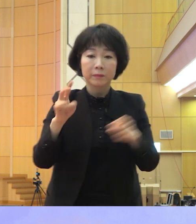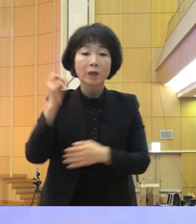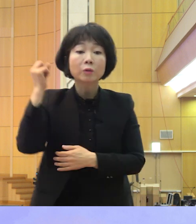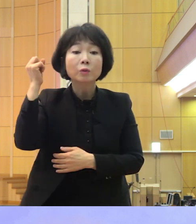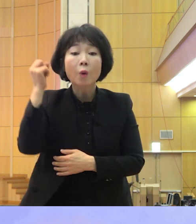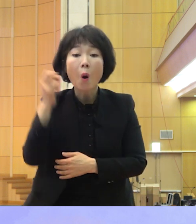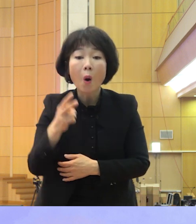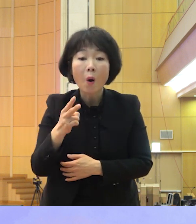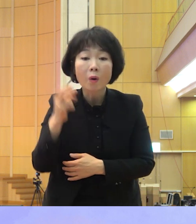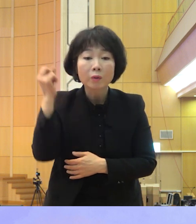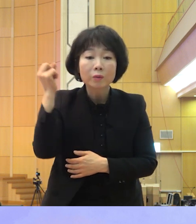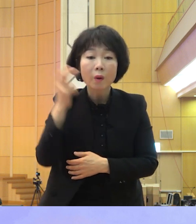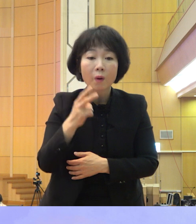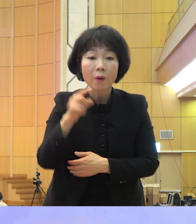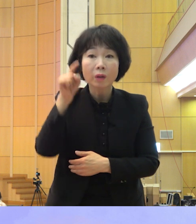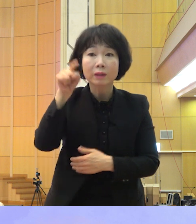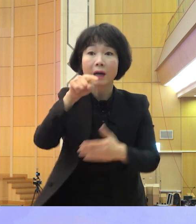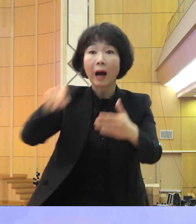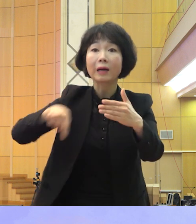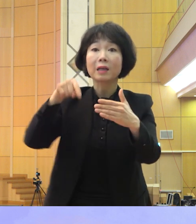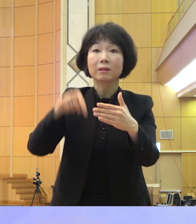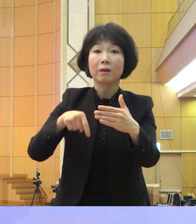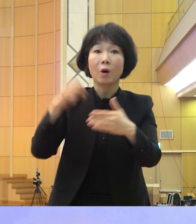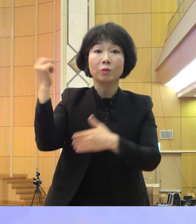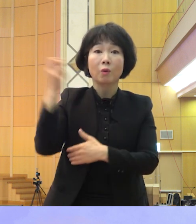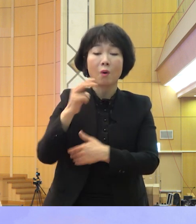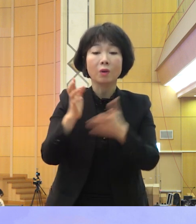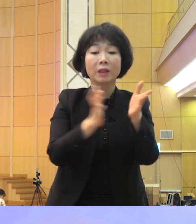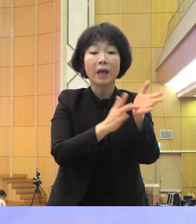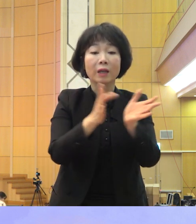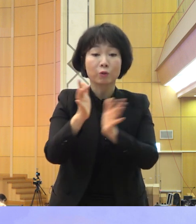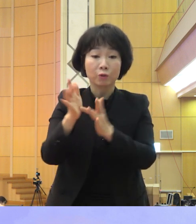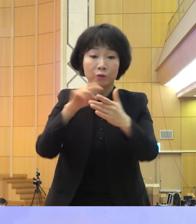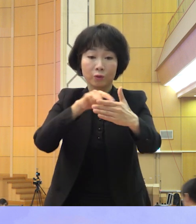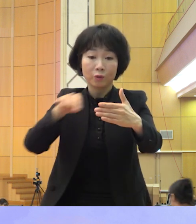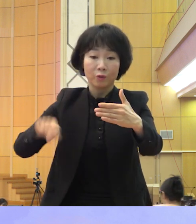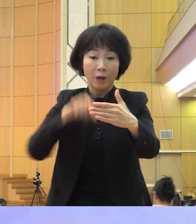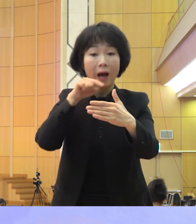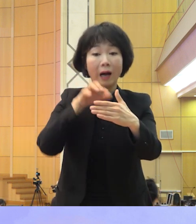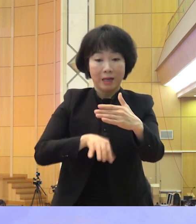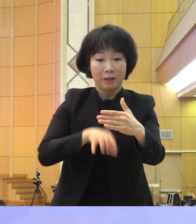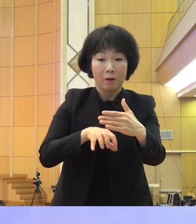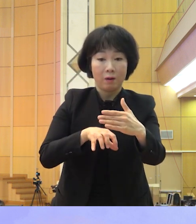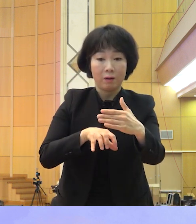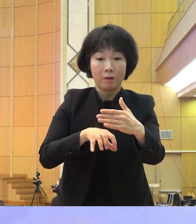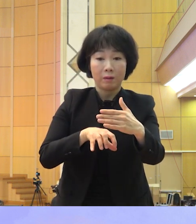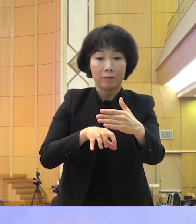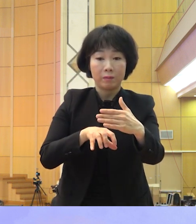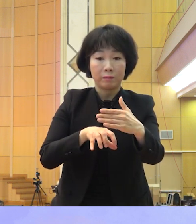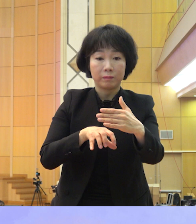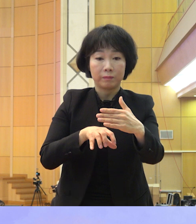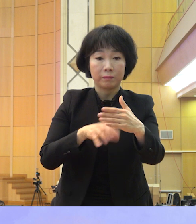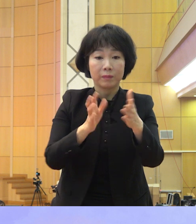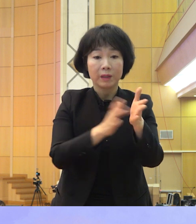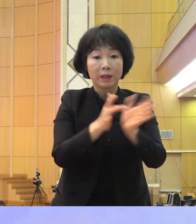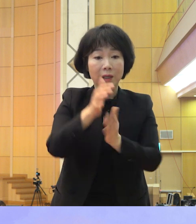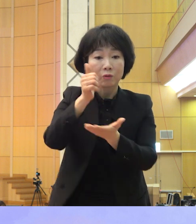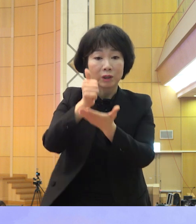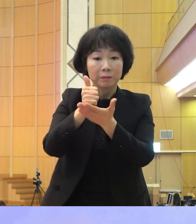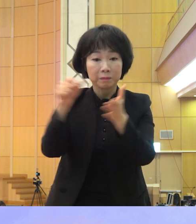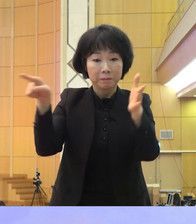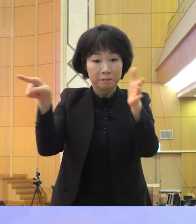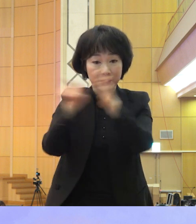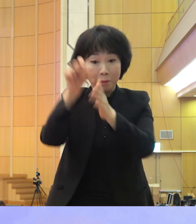또 그 안에서, 이 말은 여기서는 그 안에란 말은 예수 안에서 예수 안에서 이 말은 예수님을